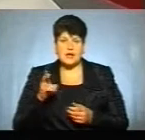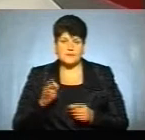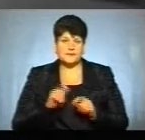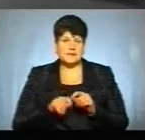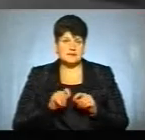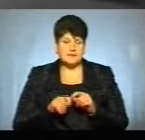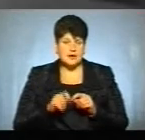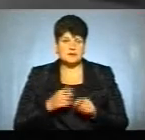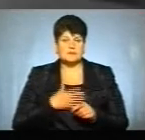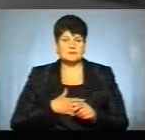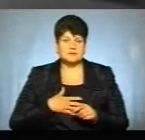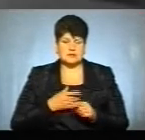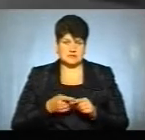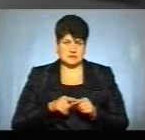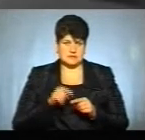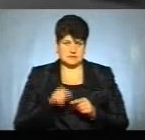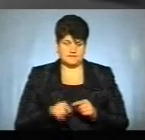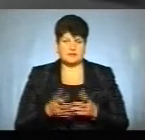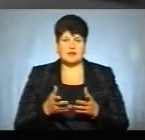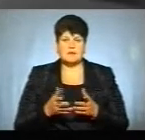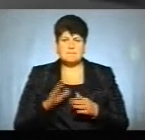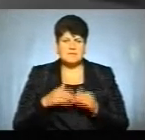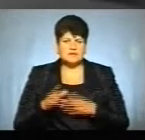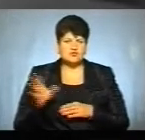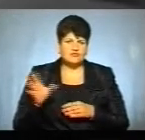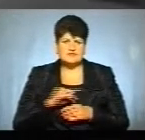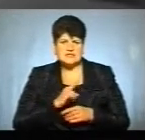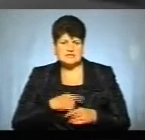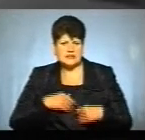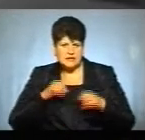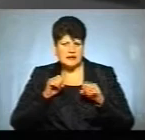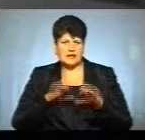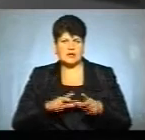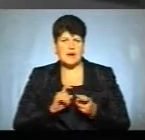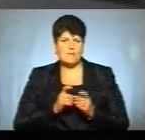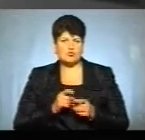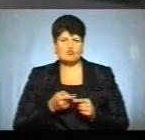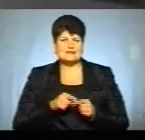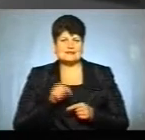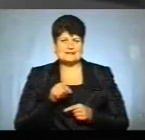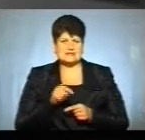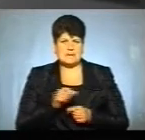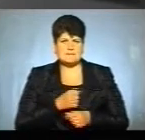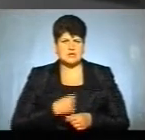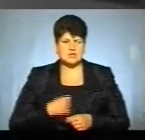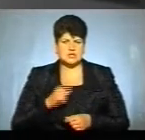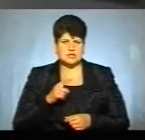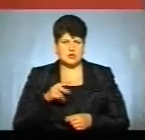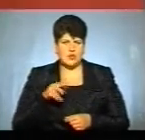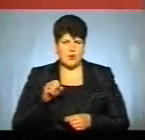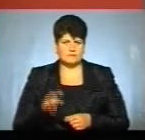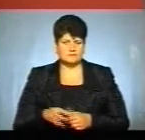інспекція стурбована цією ситуацією, і зараз практично всі сили кинуті на боротьбу з цим злом.